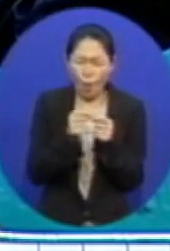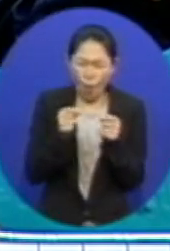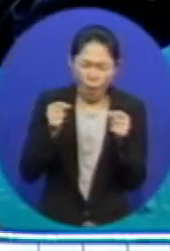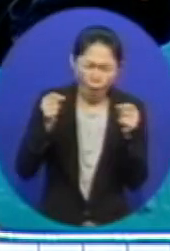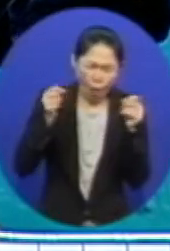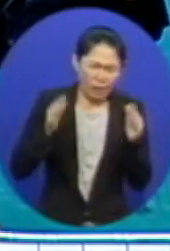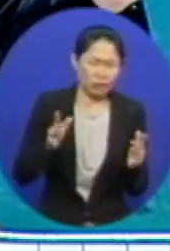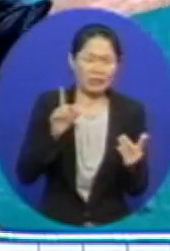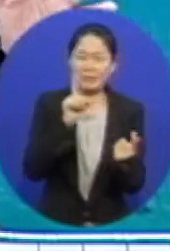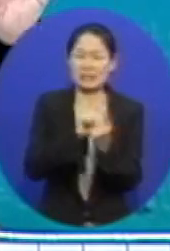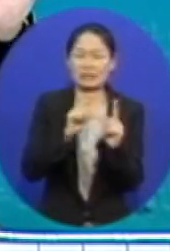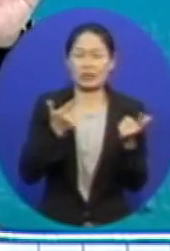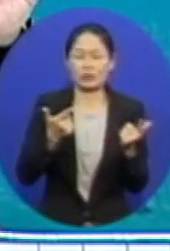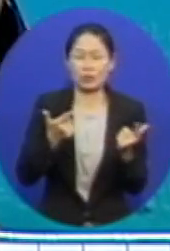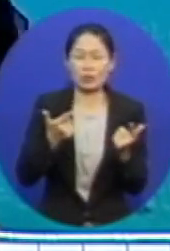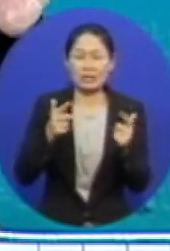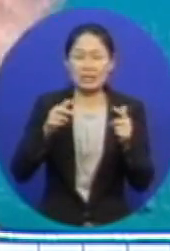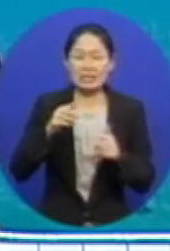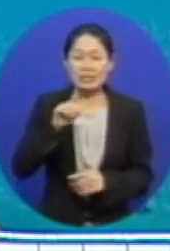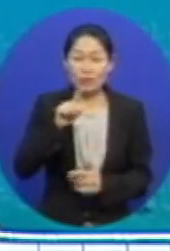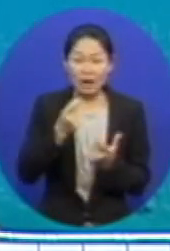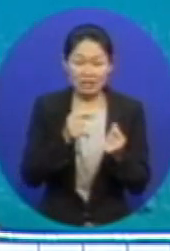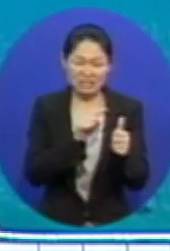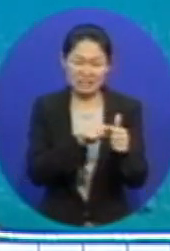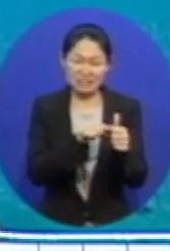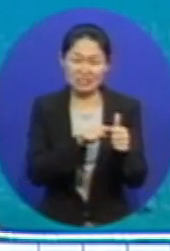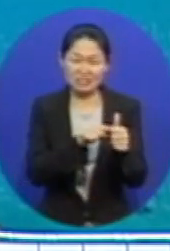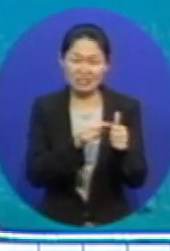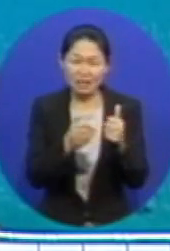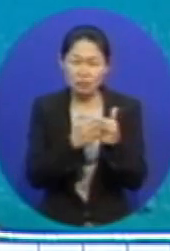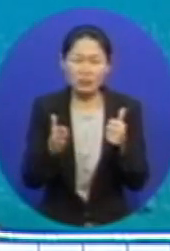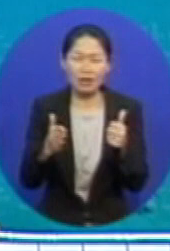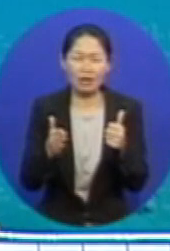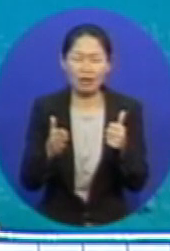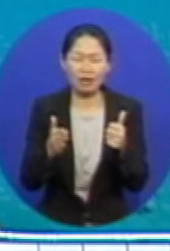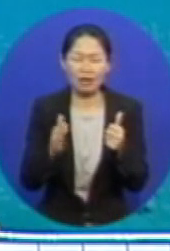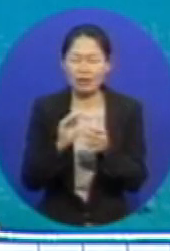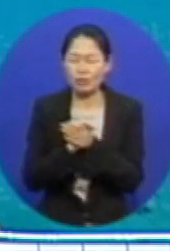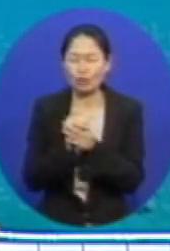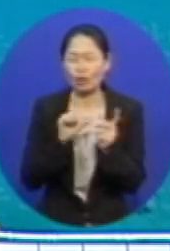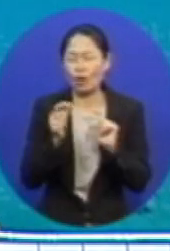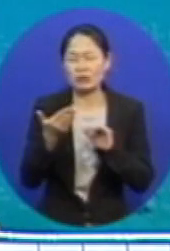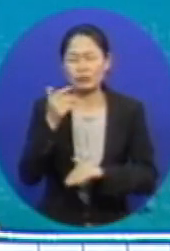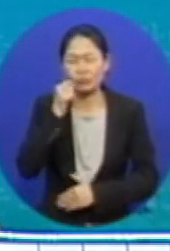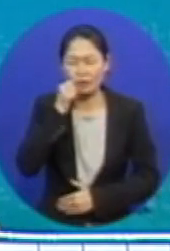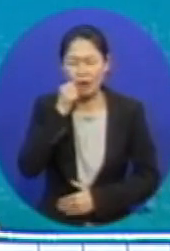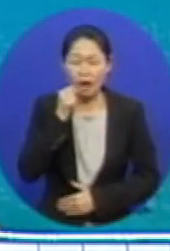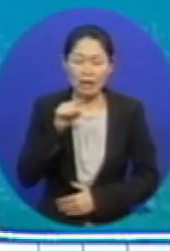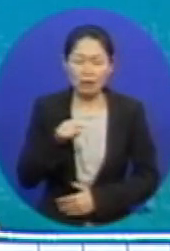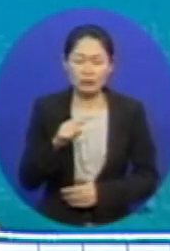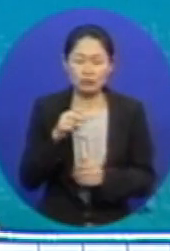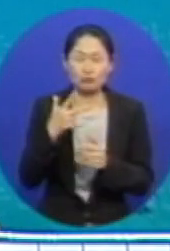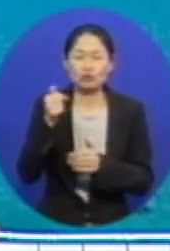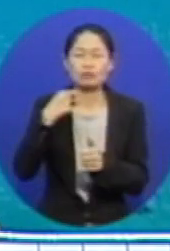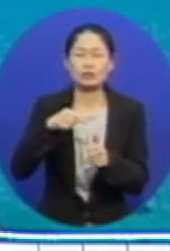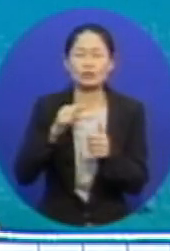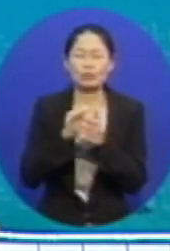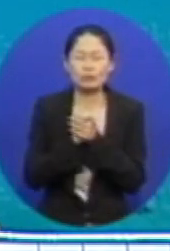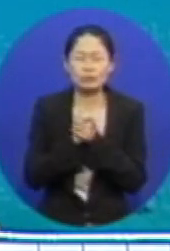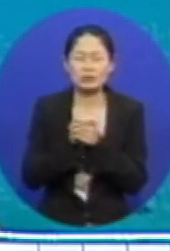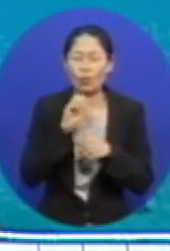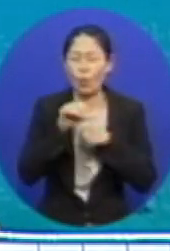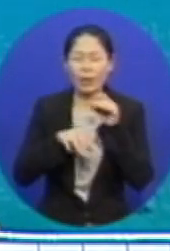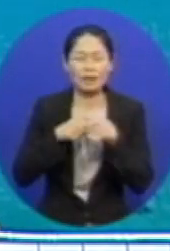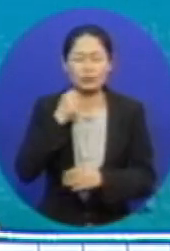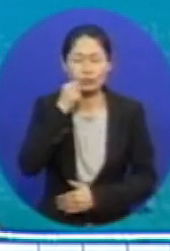상 정도 안하고 있었던 그 어떤 사람이 생각이 났어요 자기는 이 고백을 할 수가 없어요 우리가